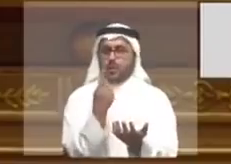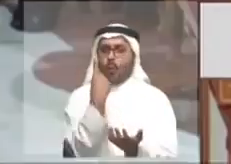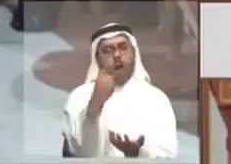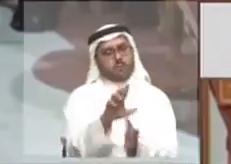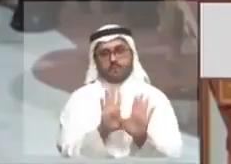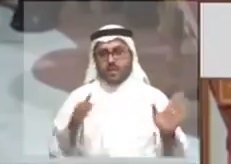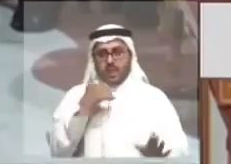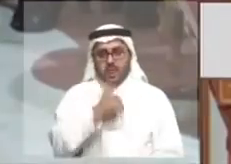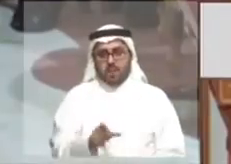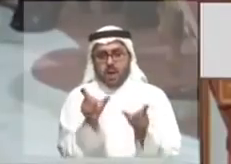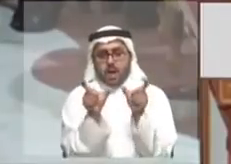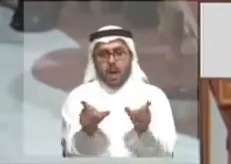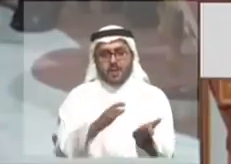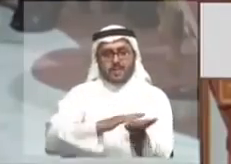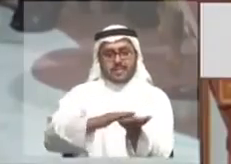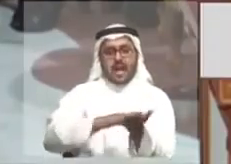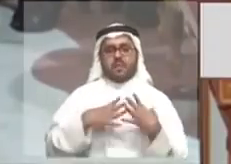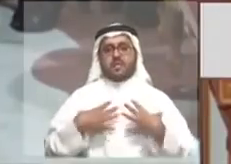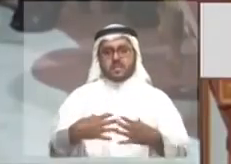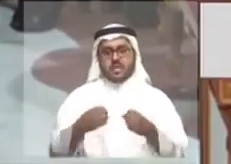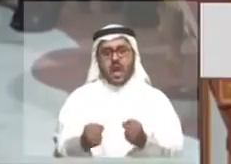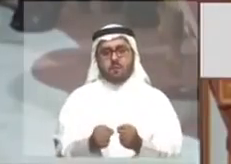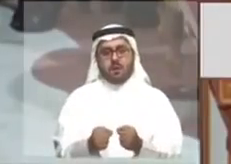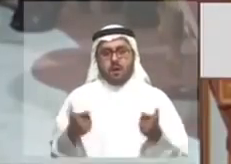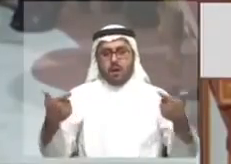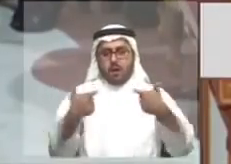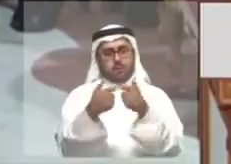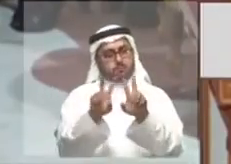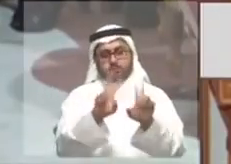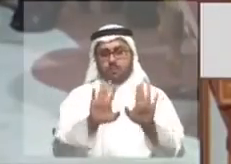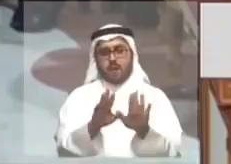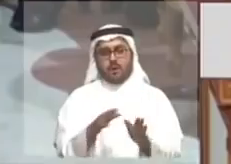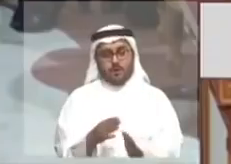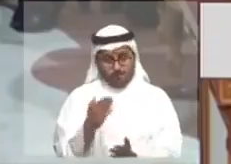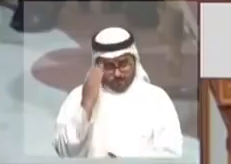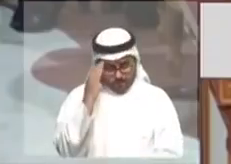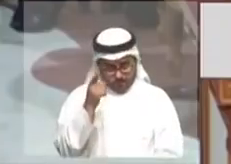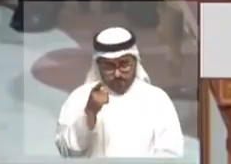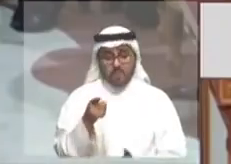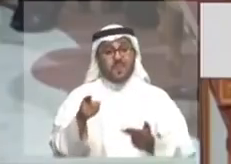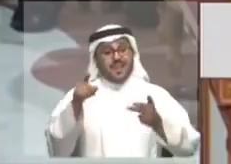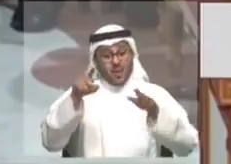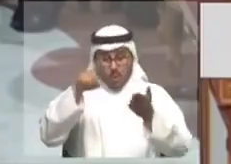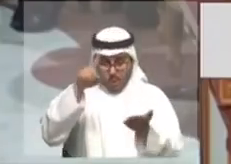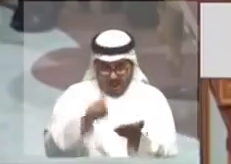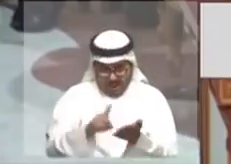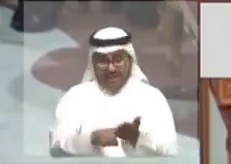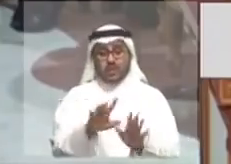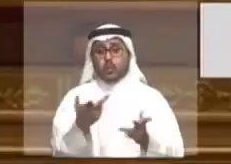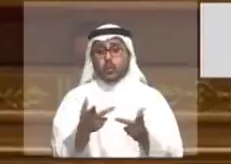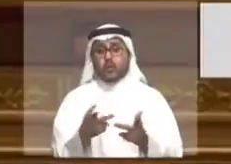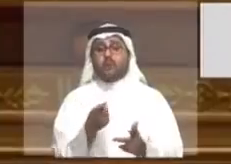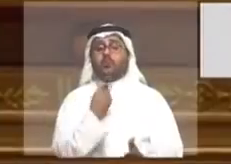وأمنه وسلامة أراضيه، كما نؤكد كما نؤيد كل الجهود